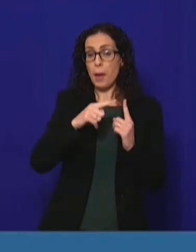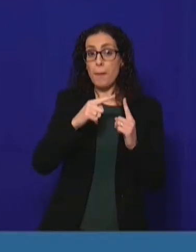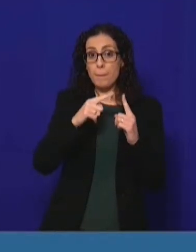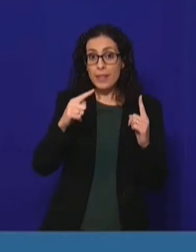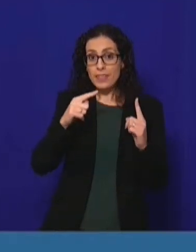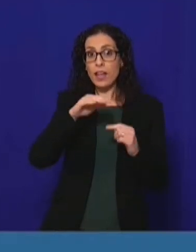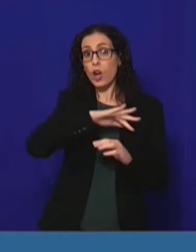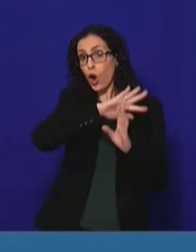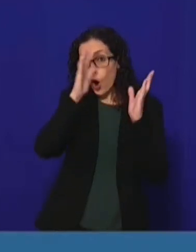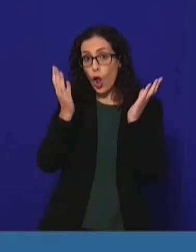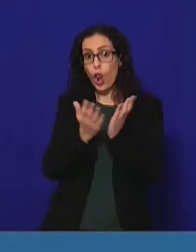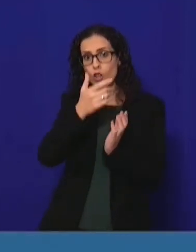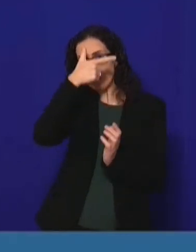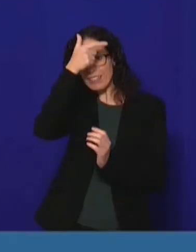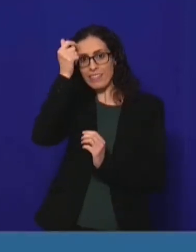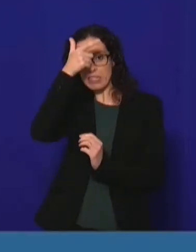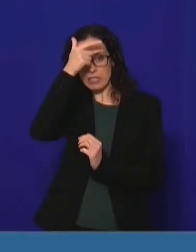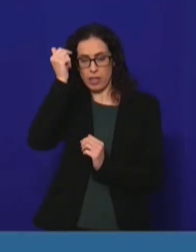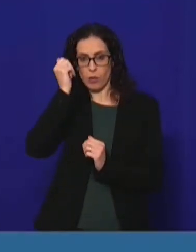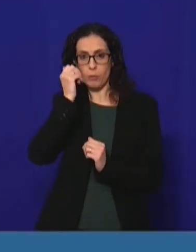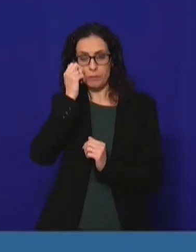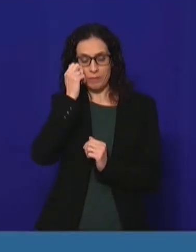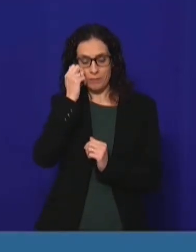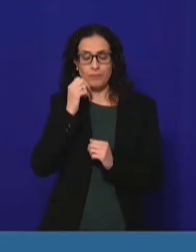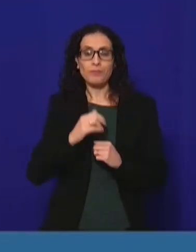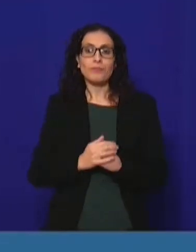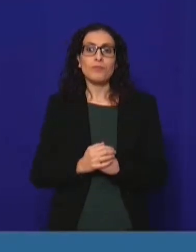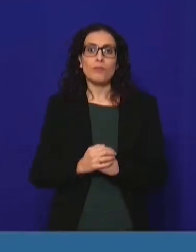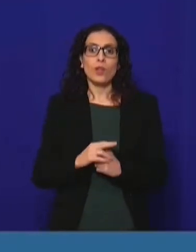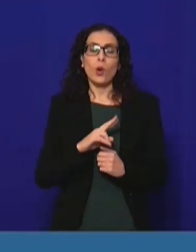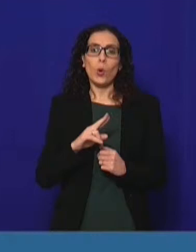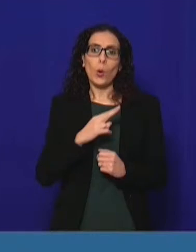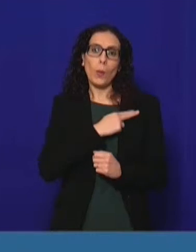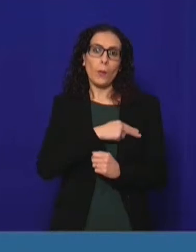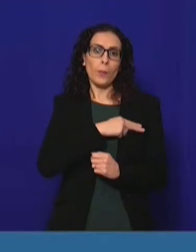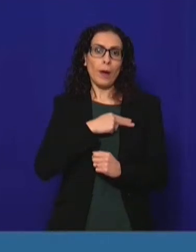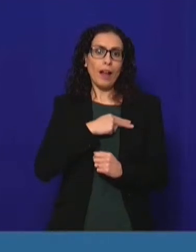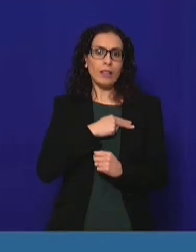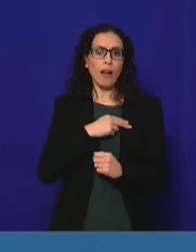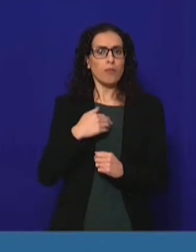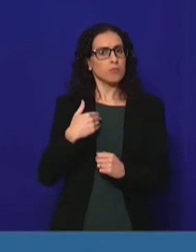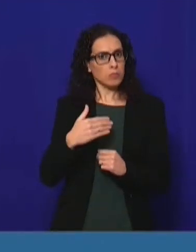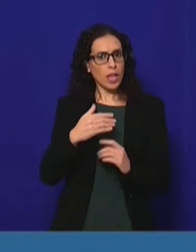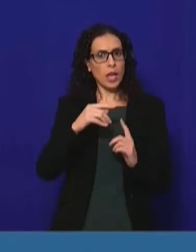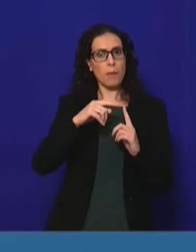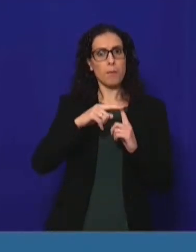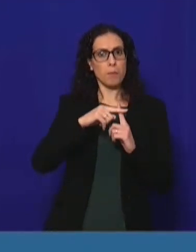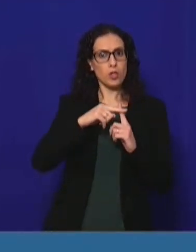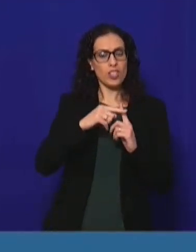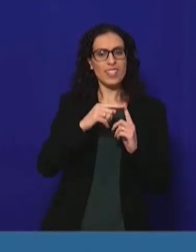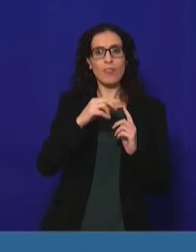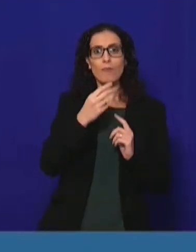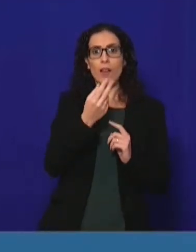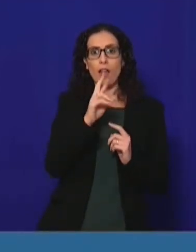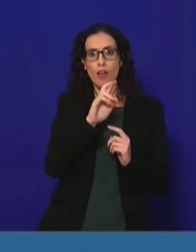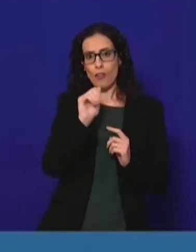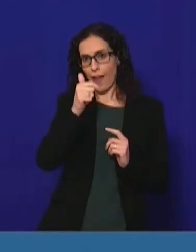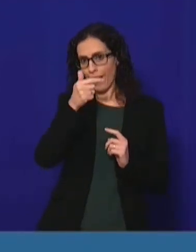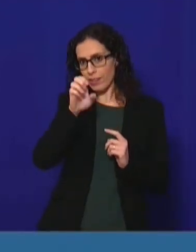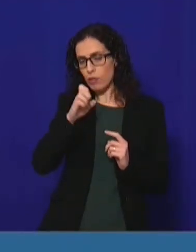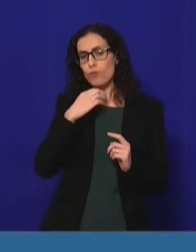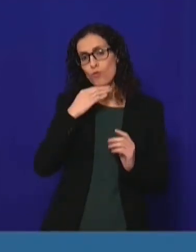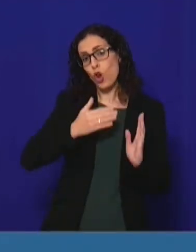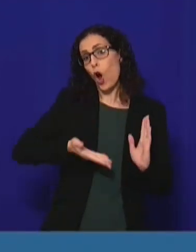kollu li jkunu qegħdin it-testijiet isiru. U aħna Malta dejjem żammejna positivity rate li pjuttost mhijiex daqshekk